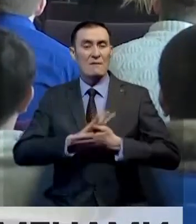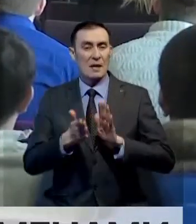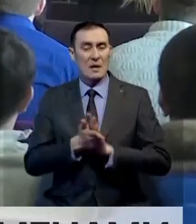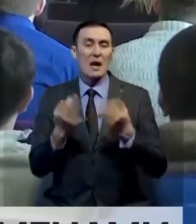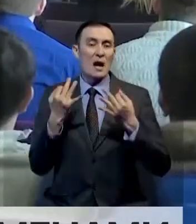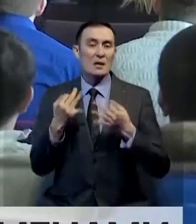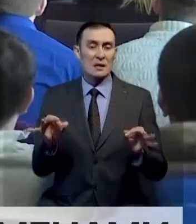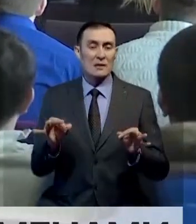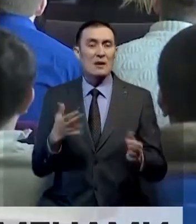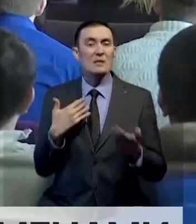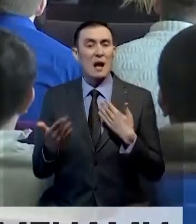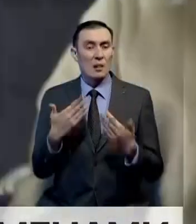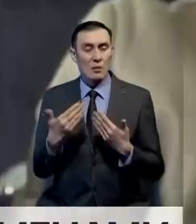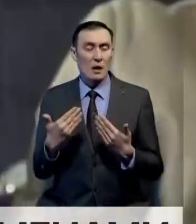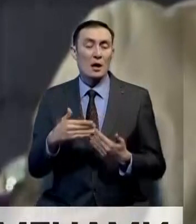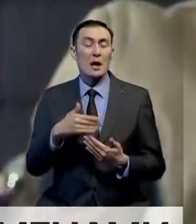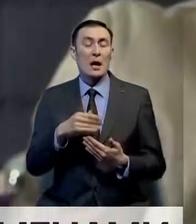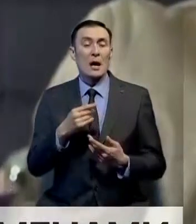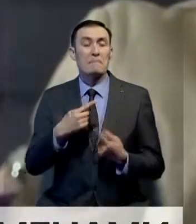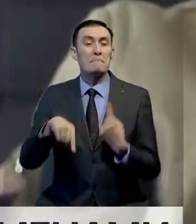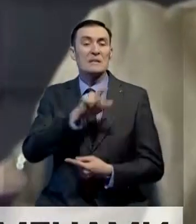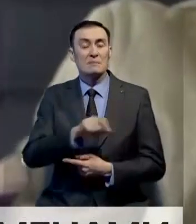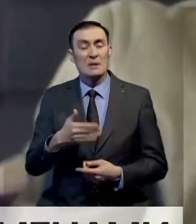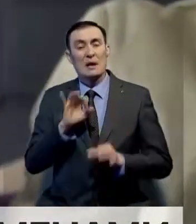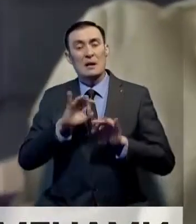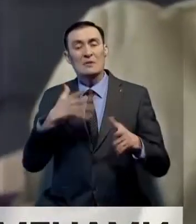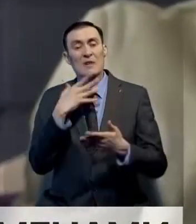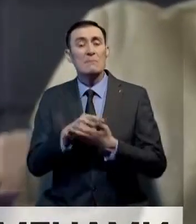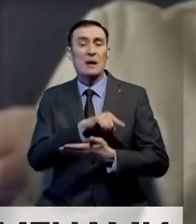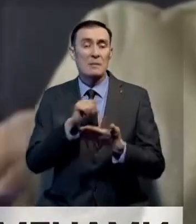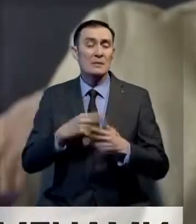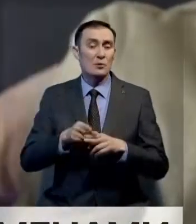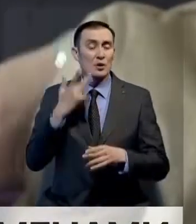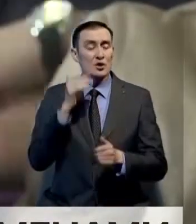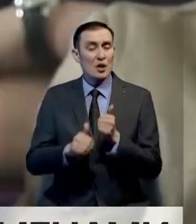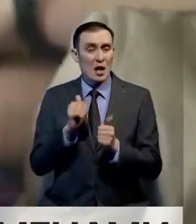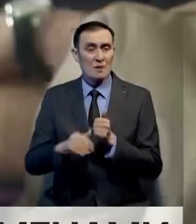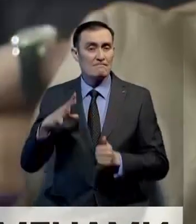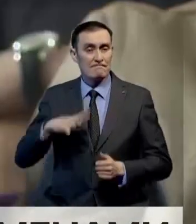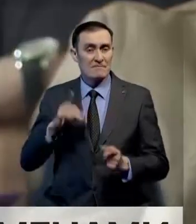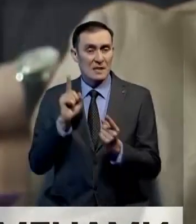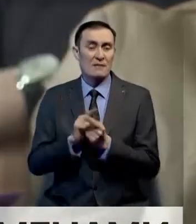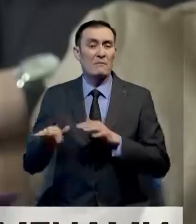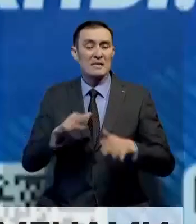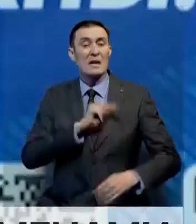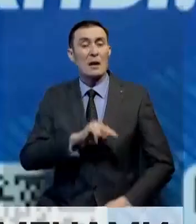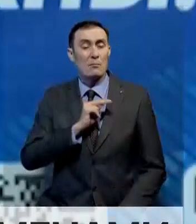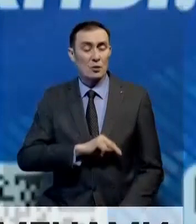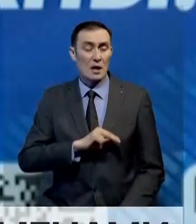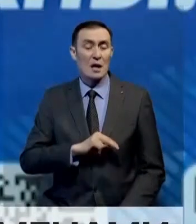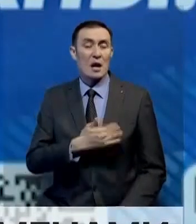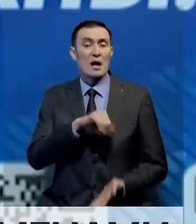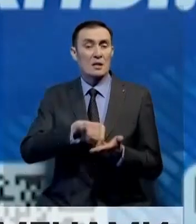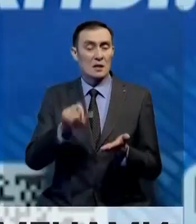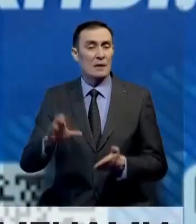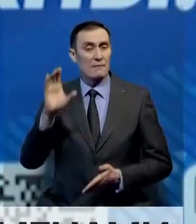формате открытого диалога. Бизнесмены же рассказали партийцам о проблемах, с которыми чаще всего сталкиваются в процессе работы.